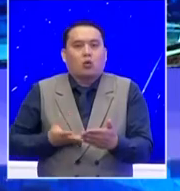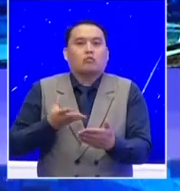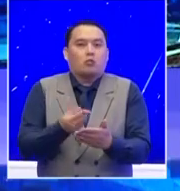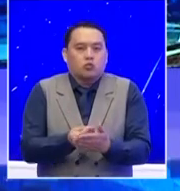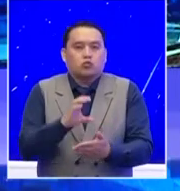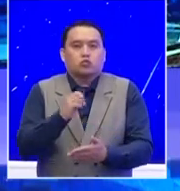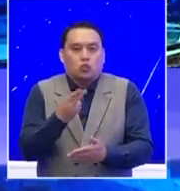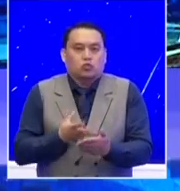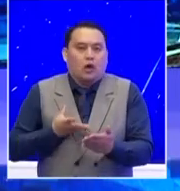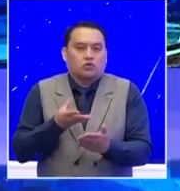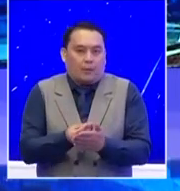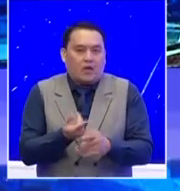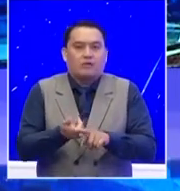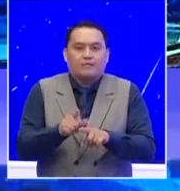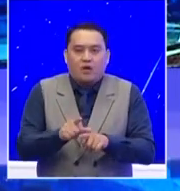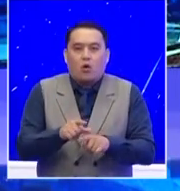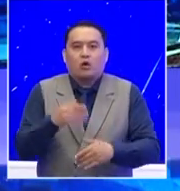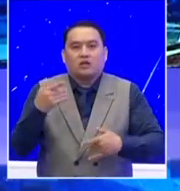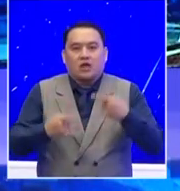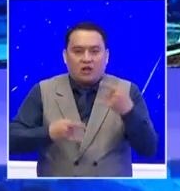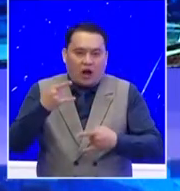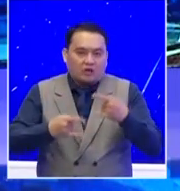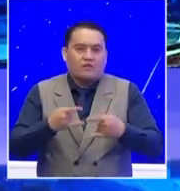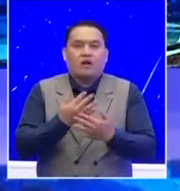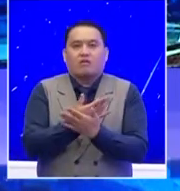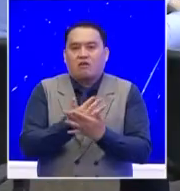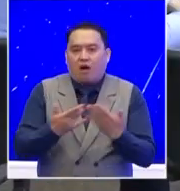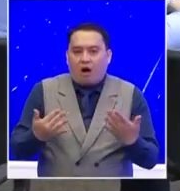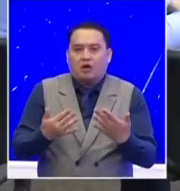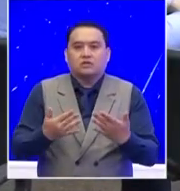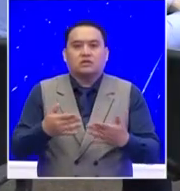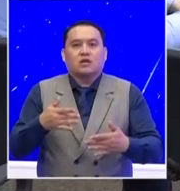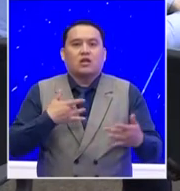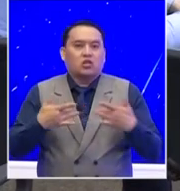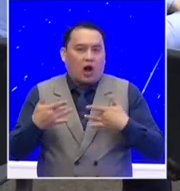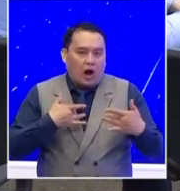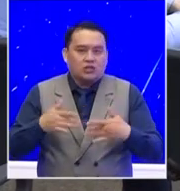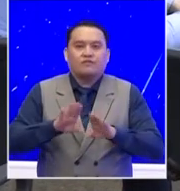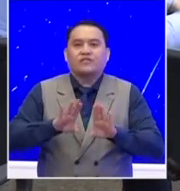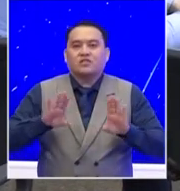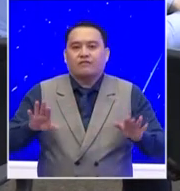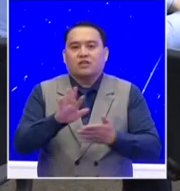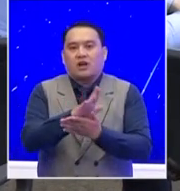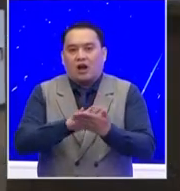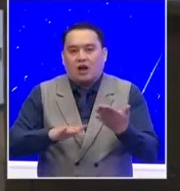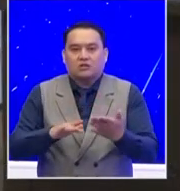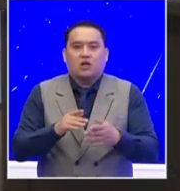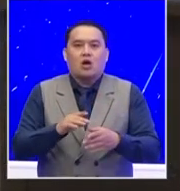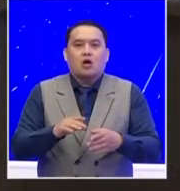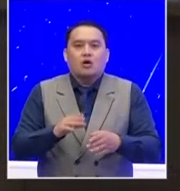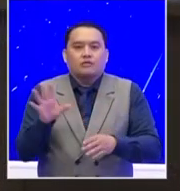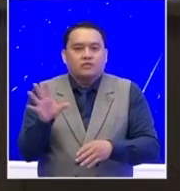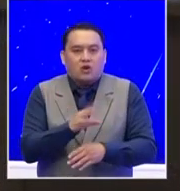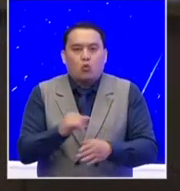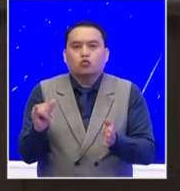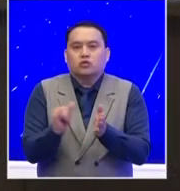и социальным отчислениям. В том числе кинотеатры, торгово-развлекательные комплексы, театры, выставки и так далее. Также коэффициент по нулевой